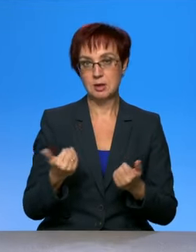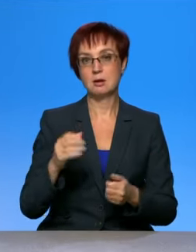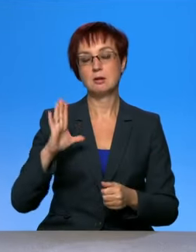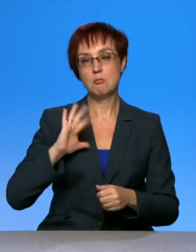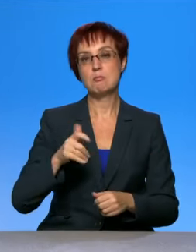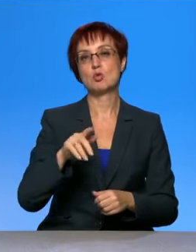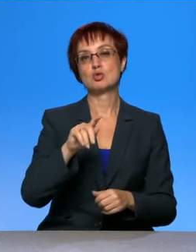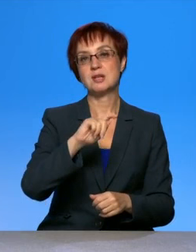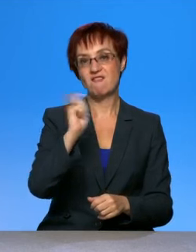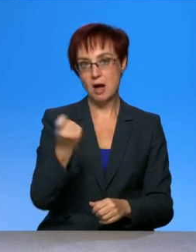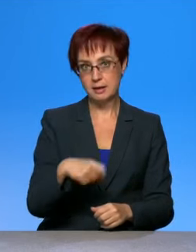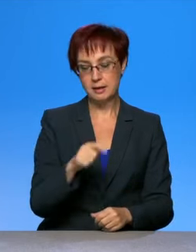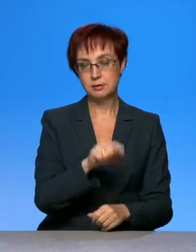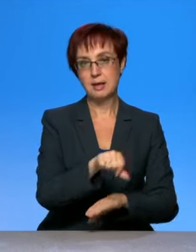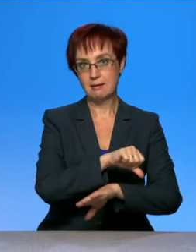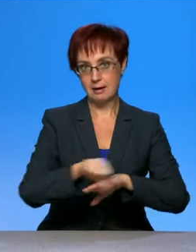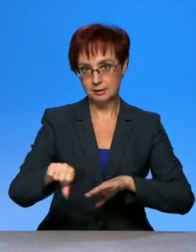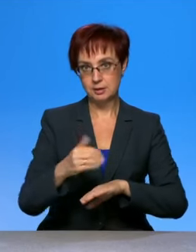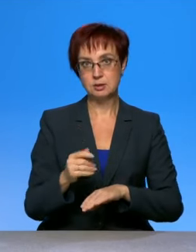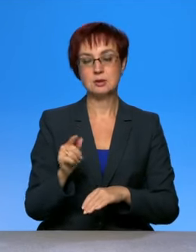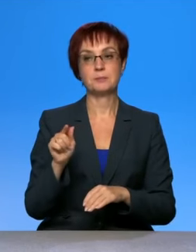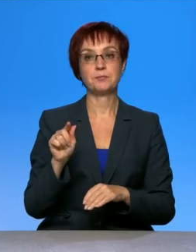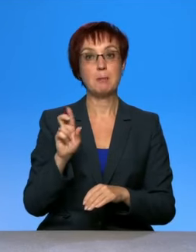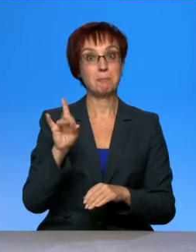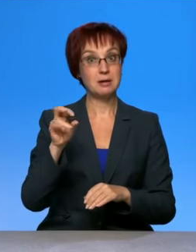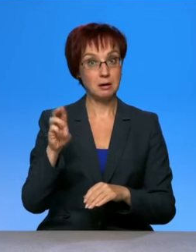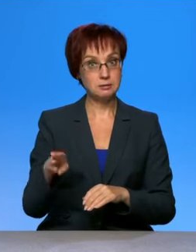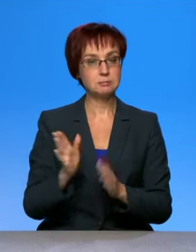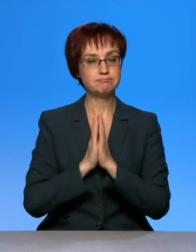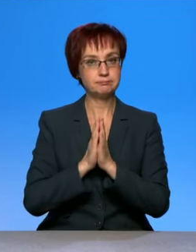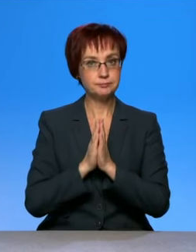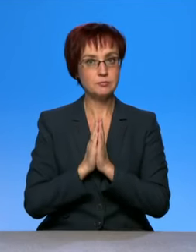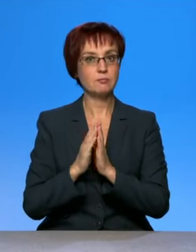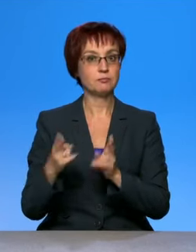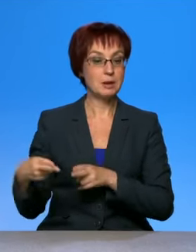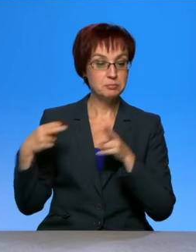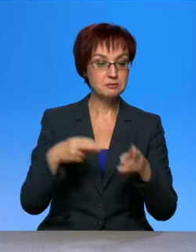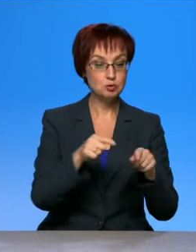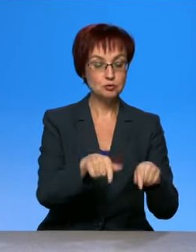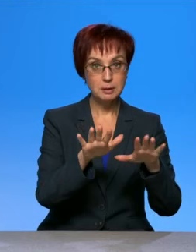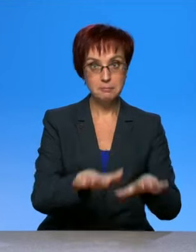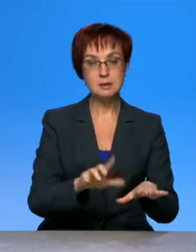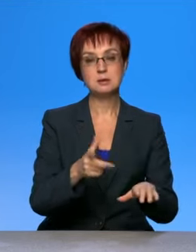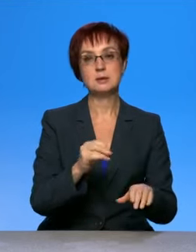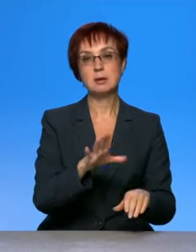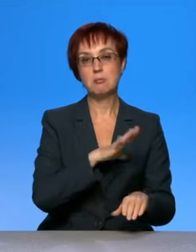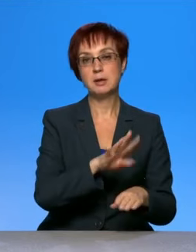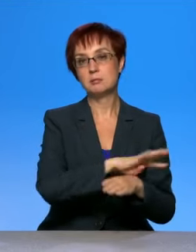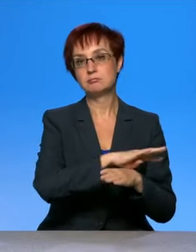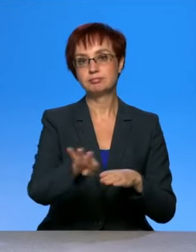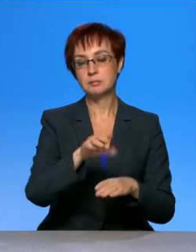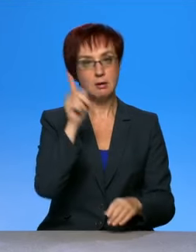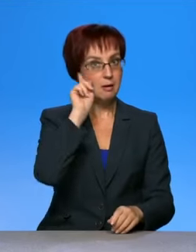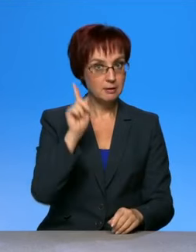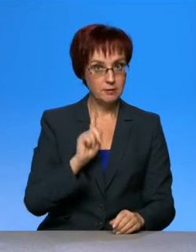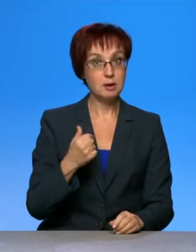Варшавского Гетто там где немцы уничтожили евреев которые восстали без всякой помощи погибли там А я там был просто мы